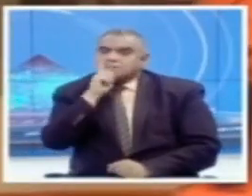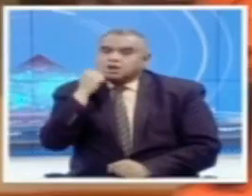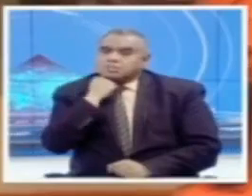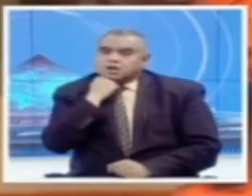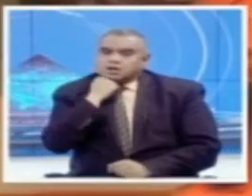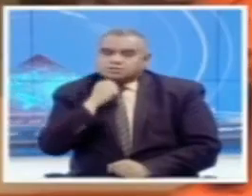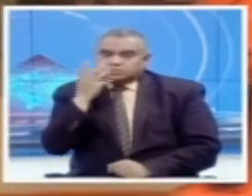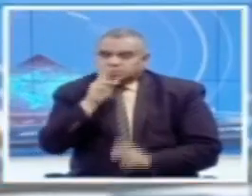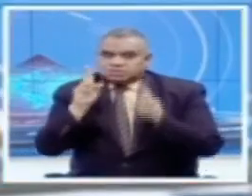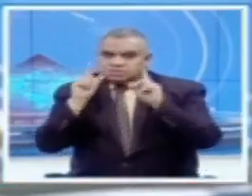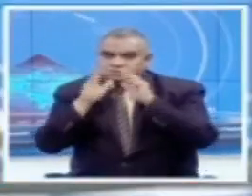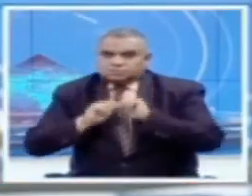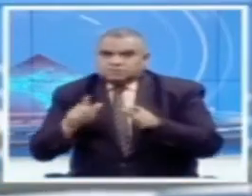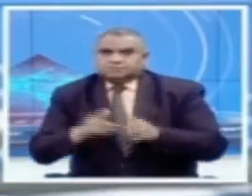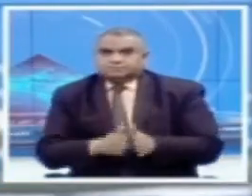التلفزيون المصري.